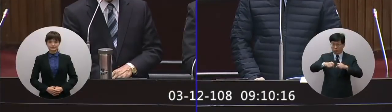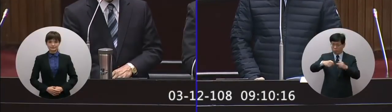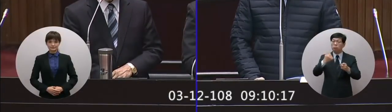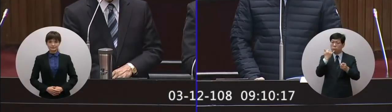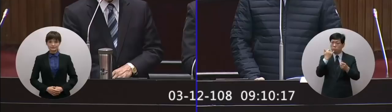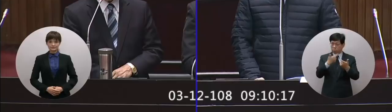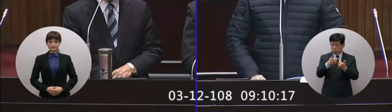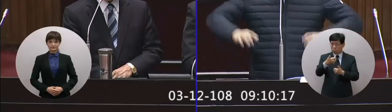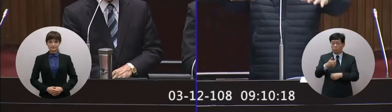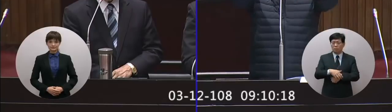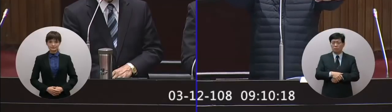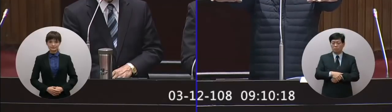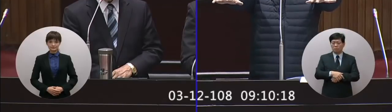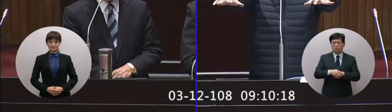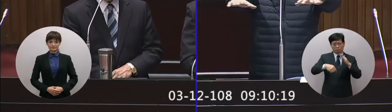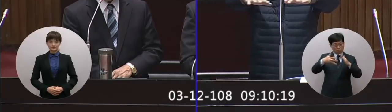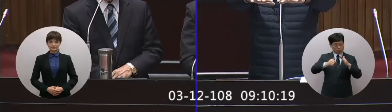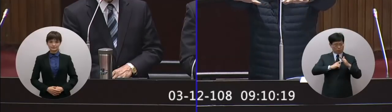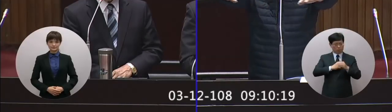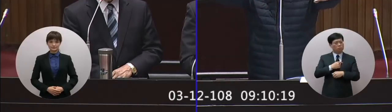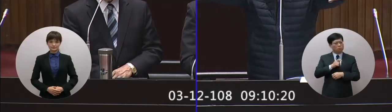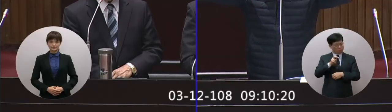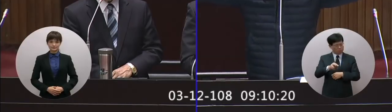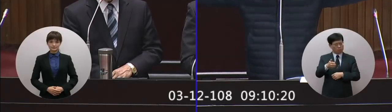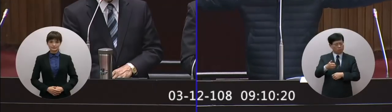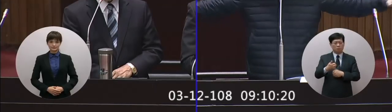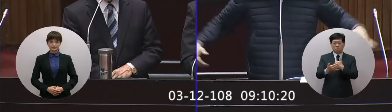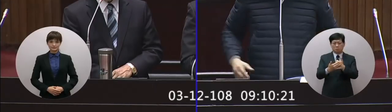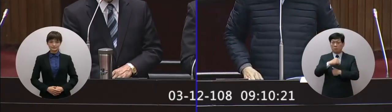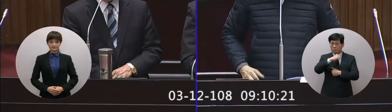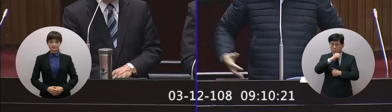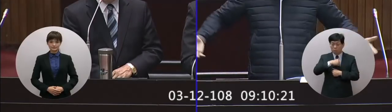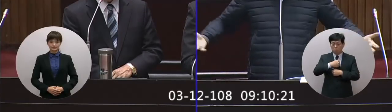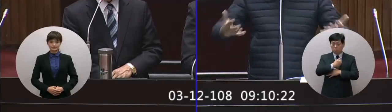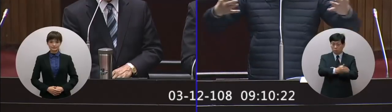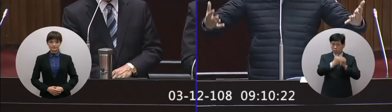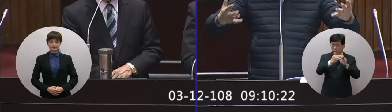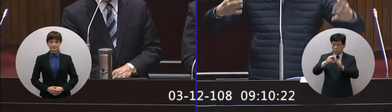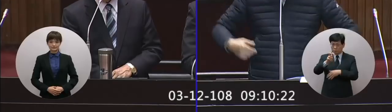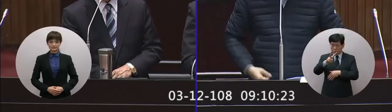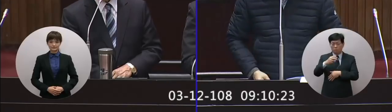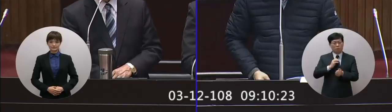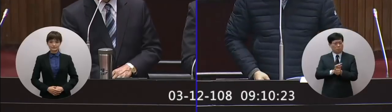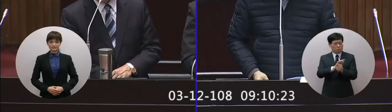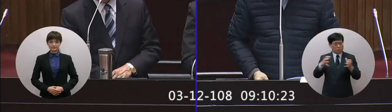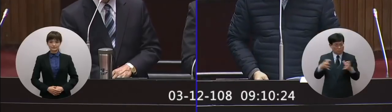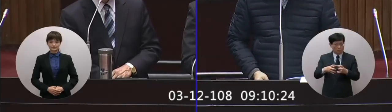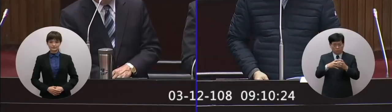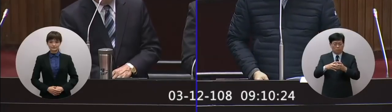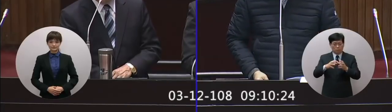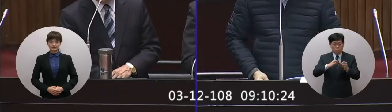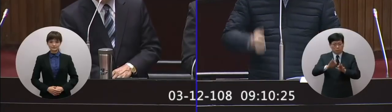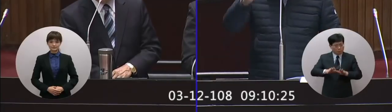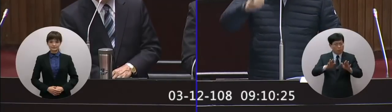行，院长以你的高度，协助台湾的二十二县市一起来发展经济。院